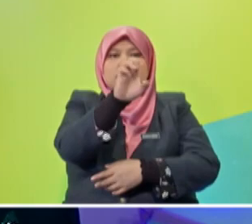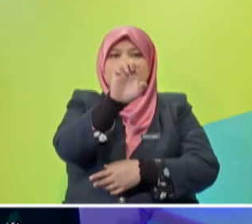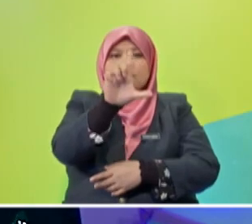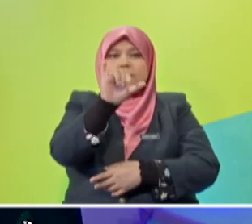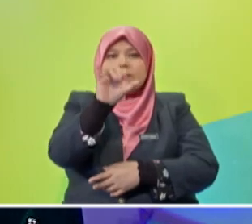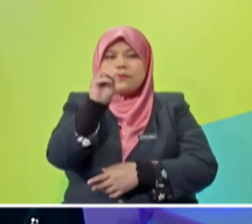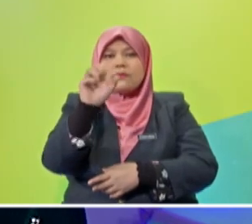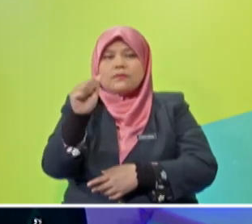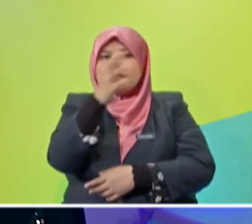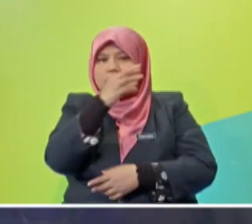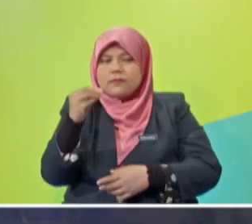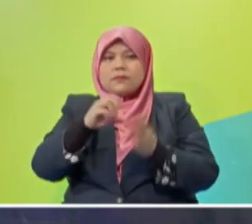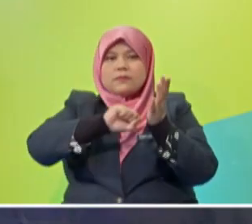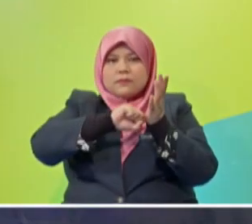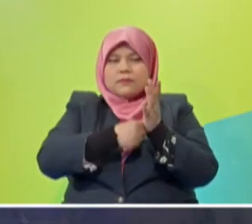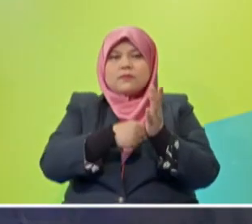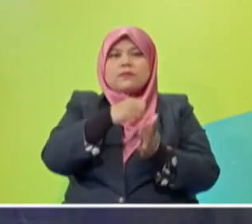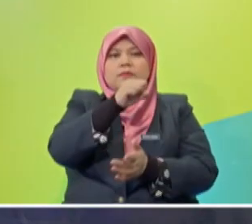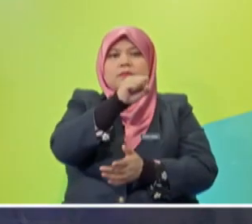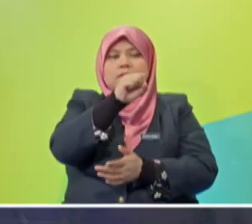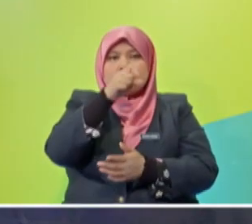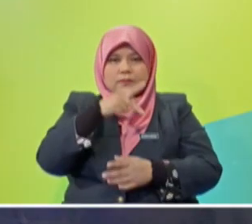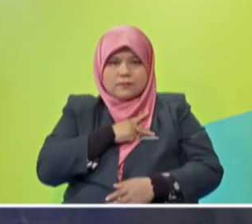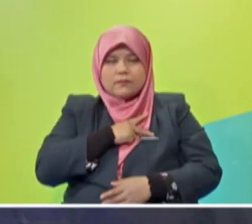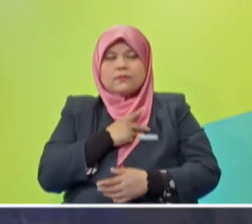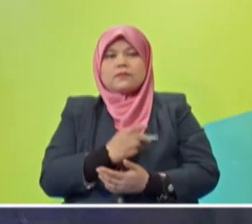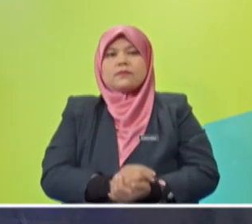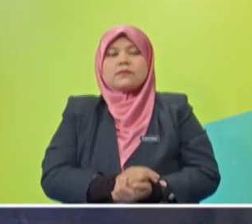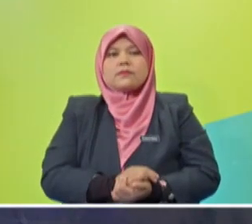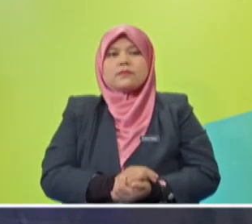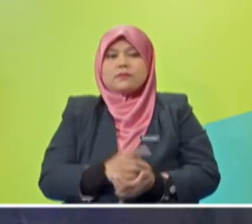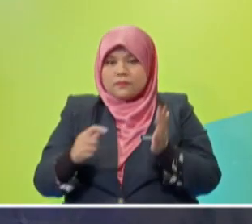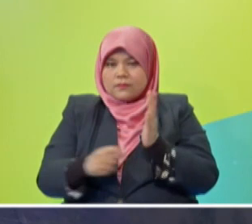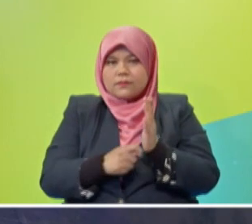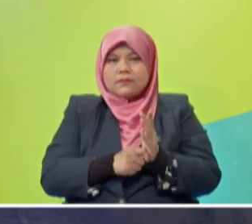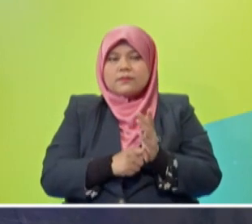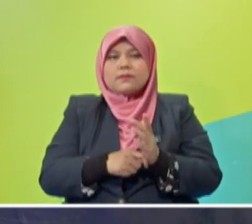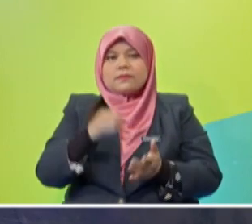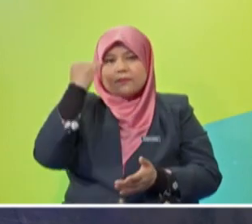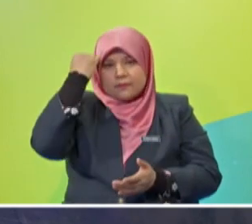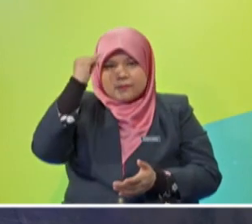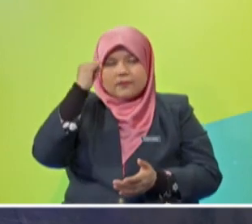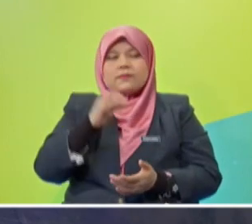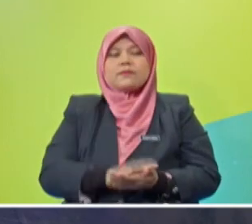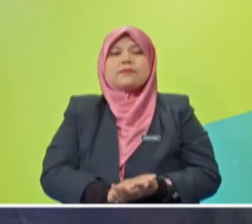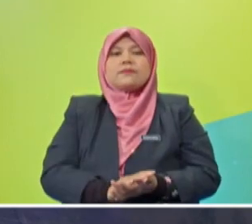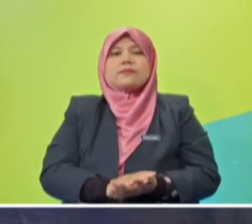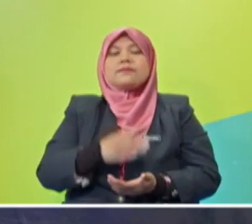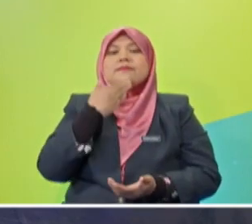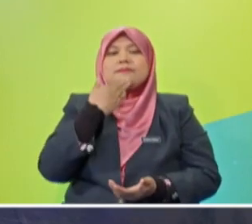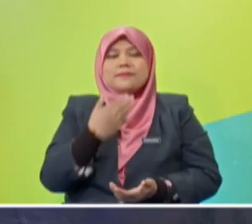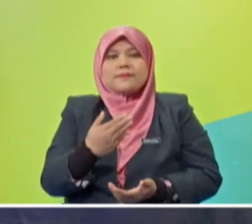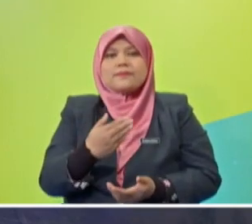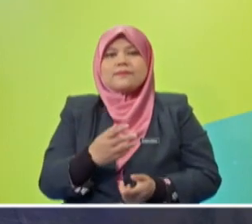Okey, dapatkan latihan di situ untuk tambah lagi ilmu yang berada di jiwa kita, cikgu. Betul. Baiklah, terima kasih lagi sekali